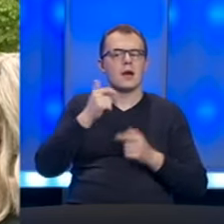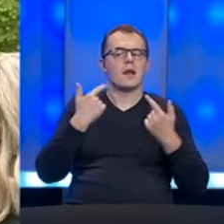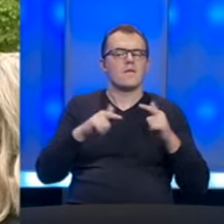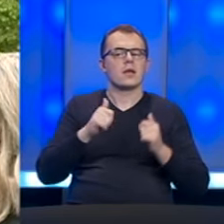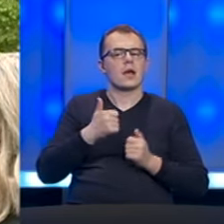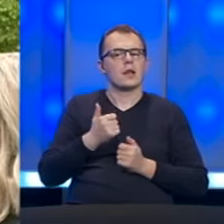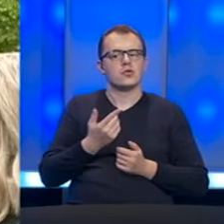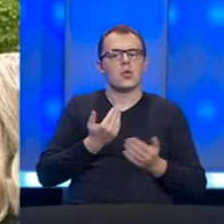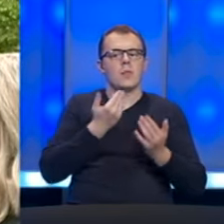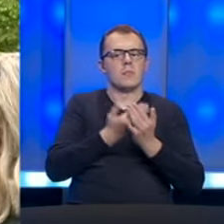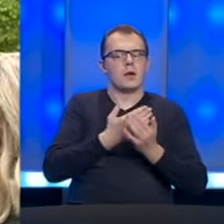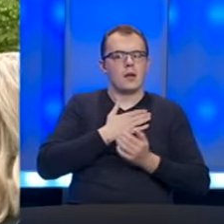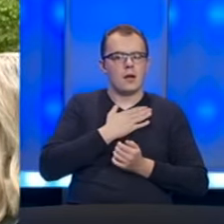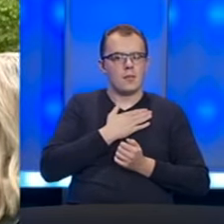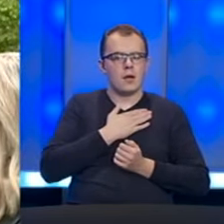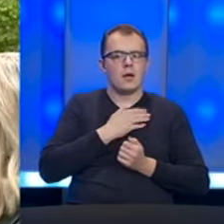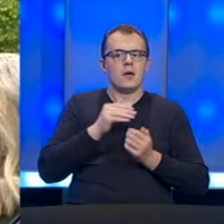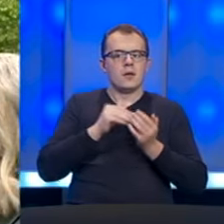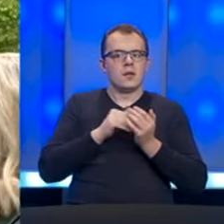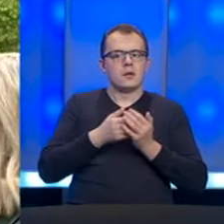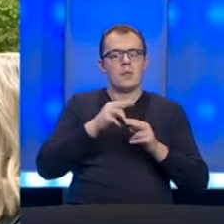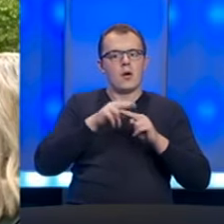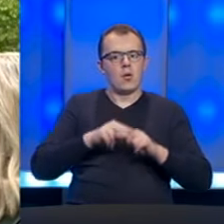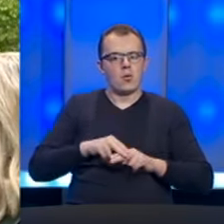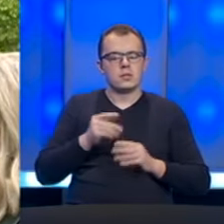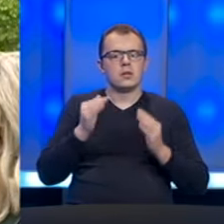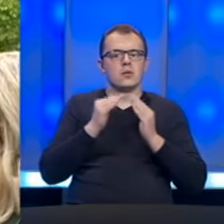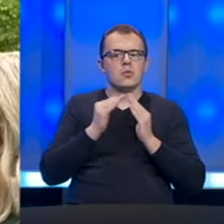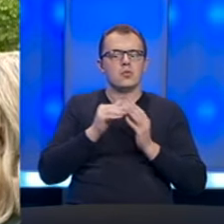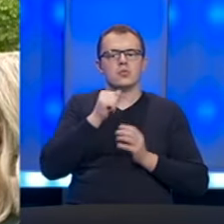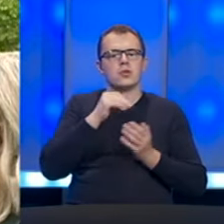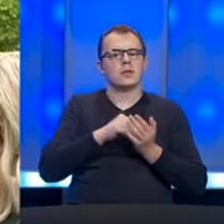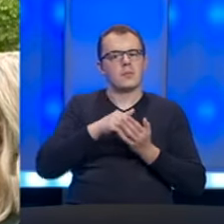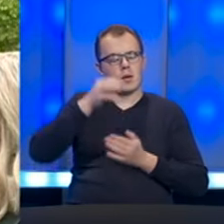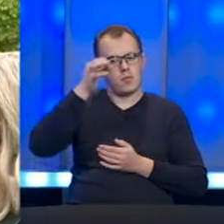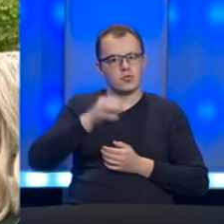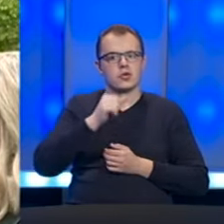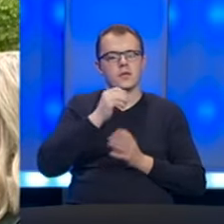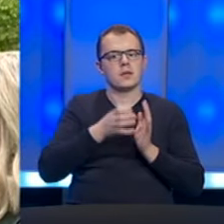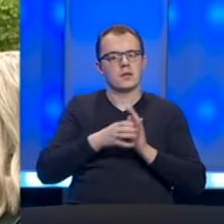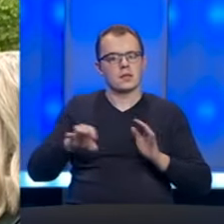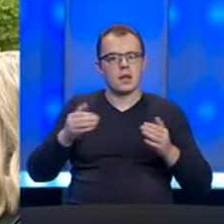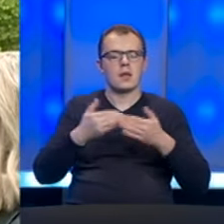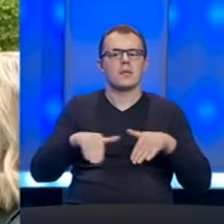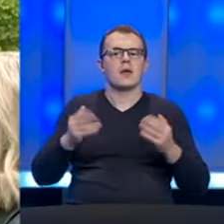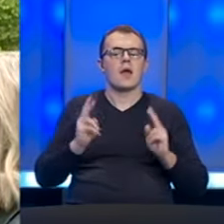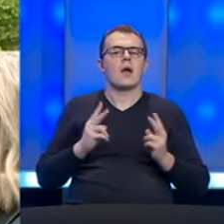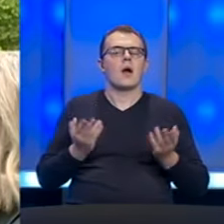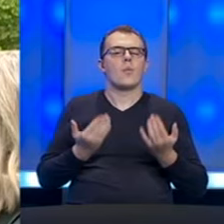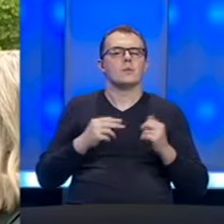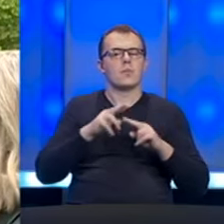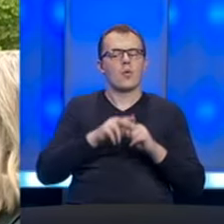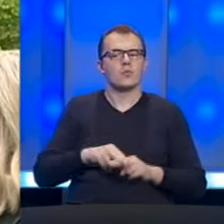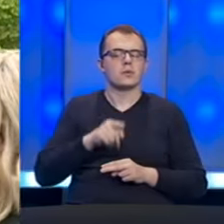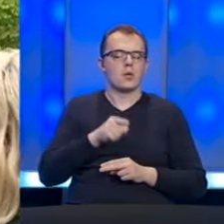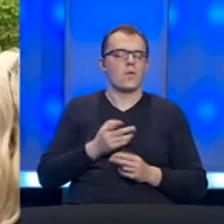su pred nama. Treba ostati u kući i treba poštivati i dalje mjere kako bismo, dakle, ostali